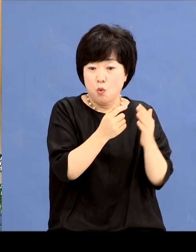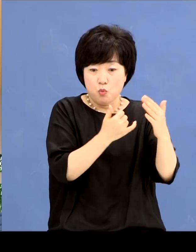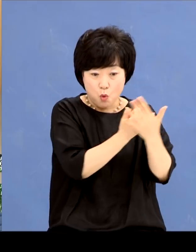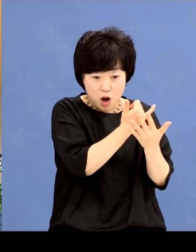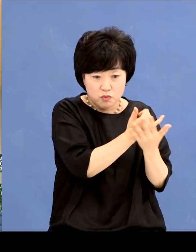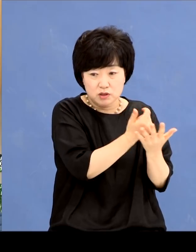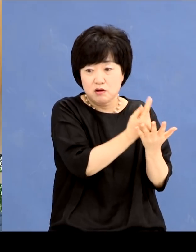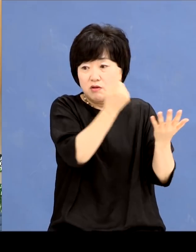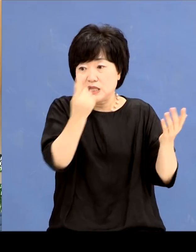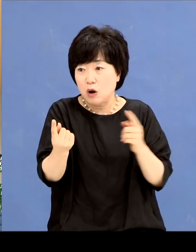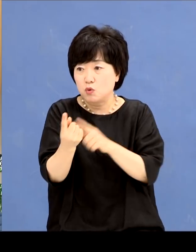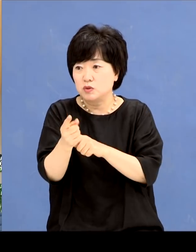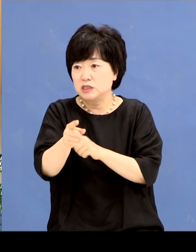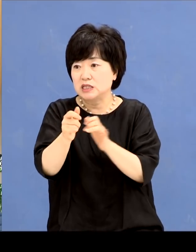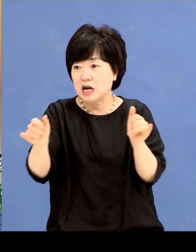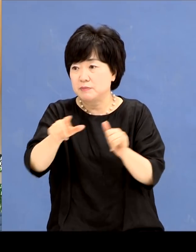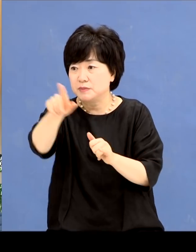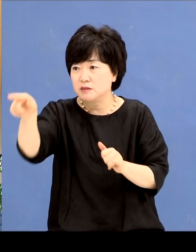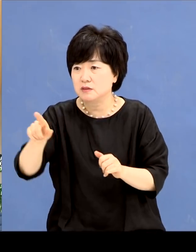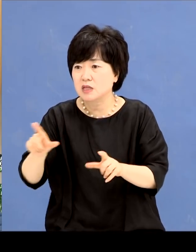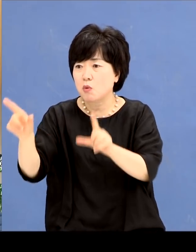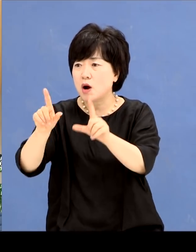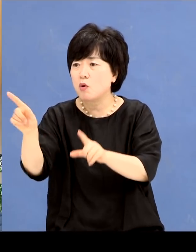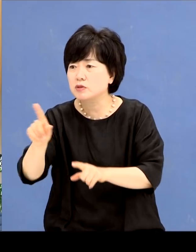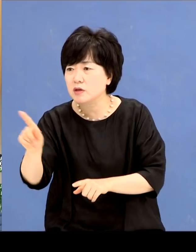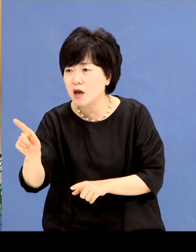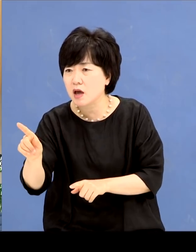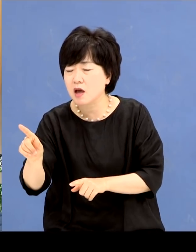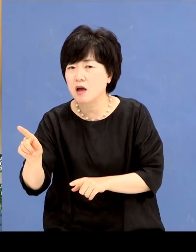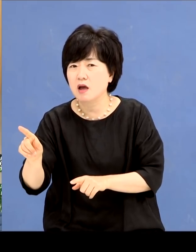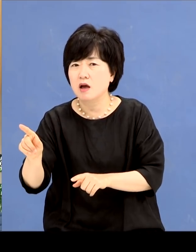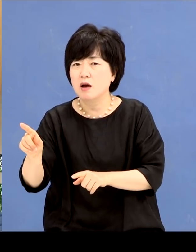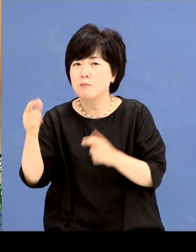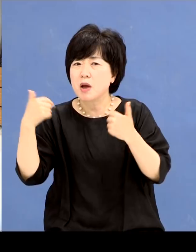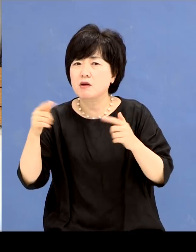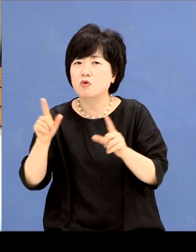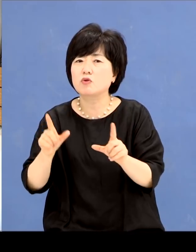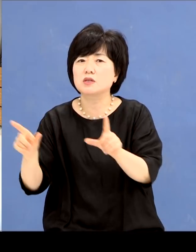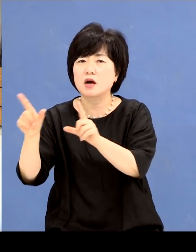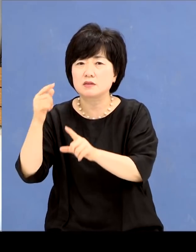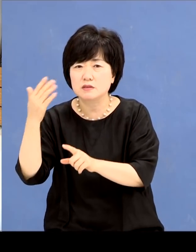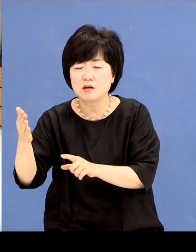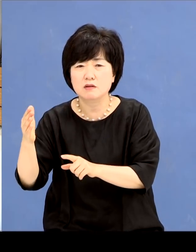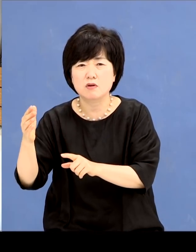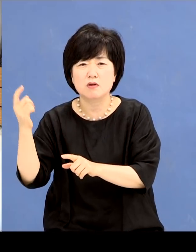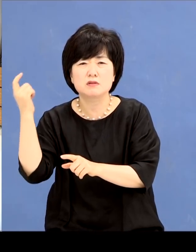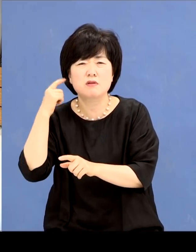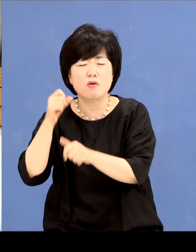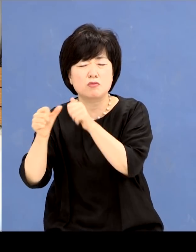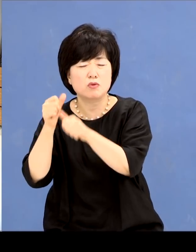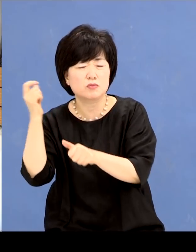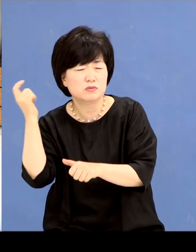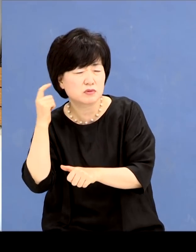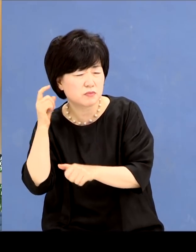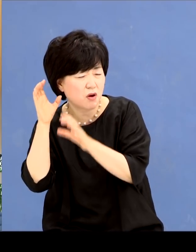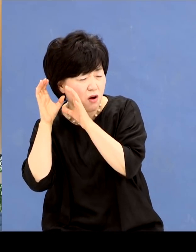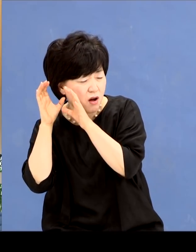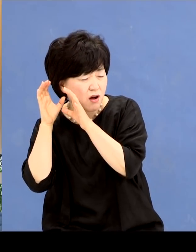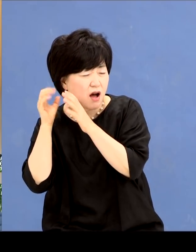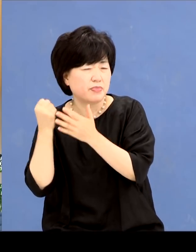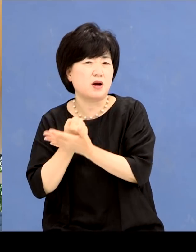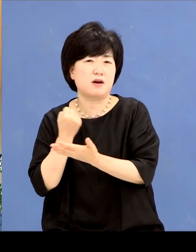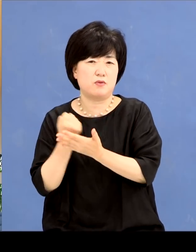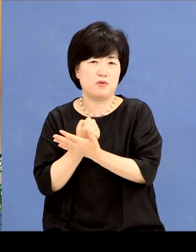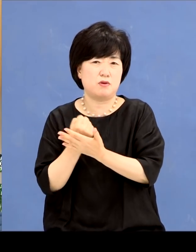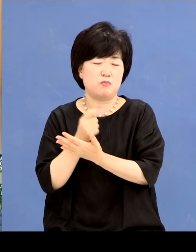매일 들어요. 네. 그러니까 그분들이 어떻게 살아가는지 매일 듣잖아요. 주로 어떻게들 살아가나요? 너무 안타깝게 형님들